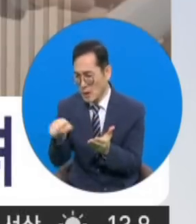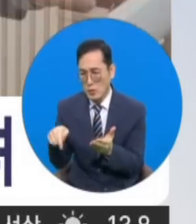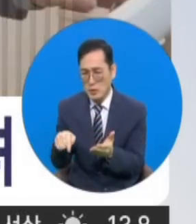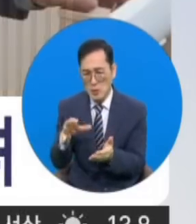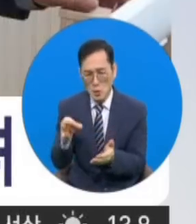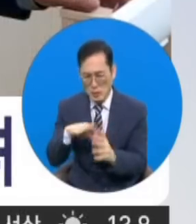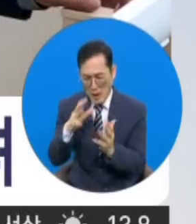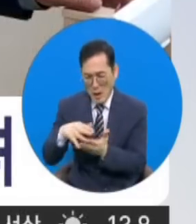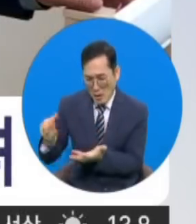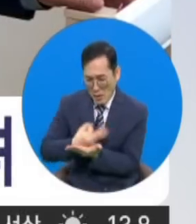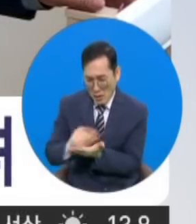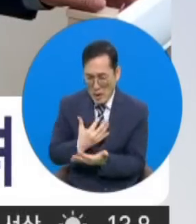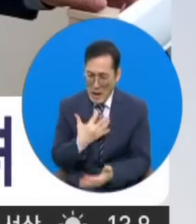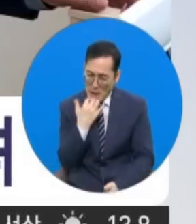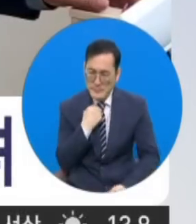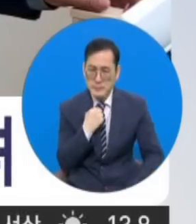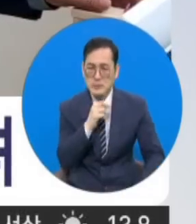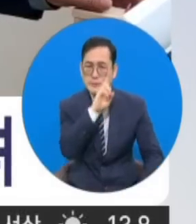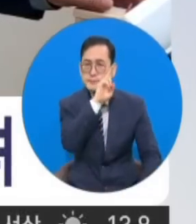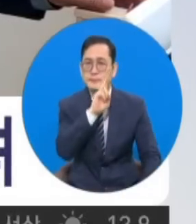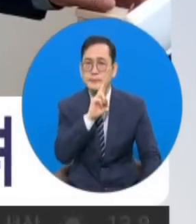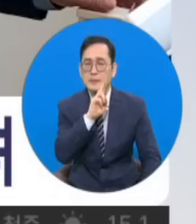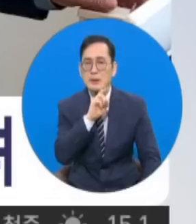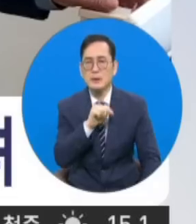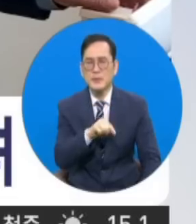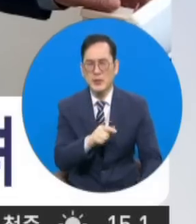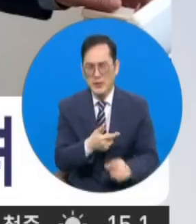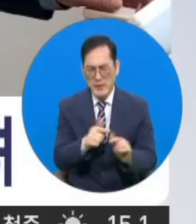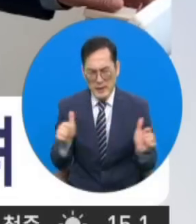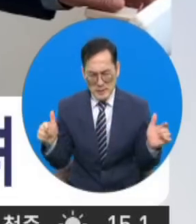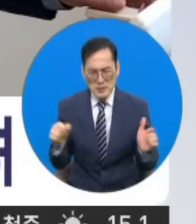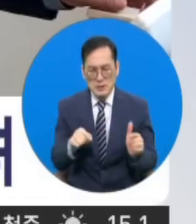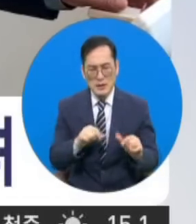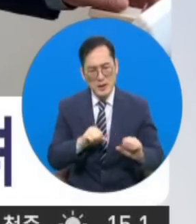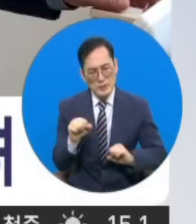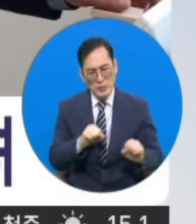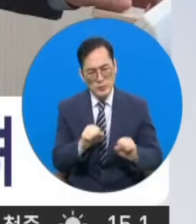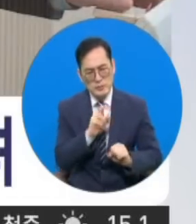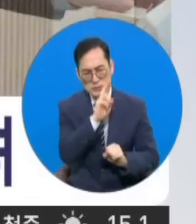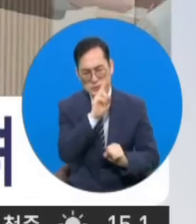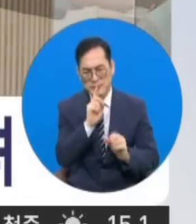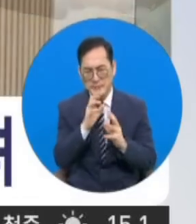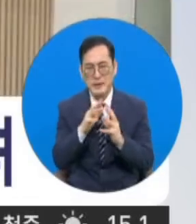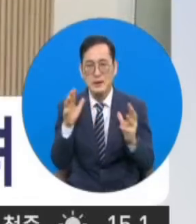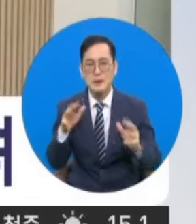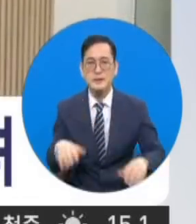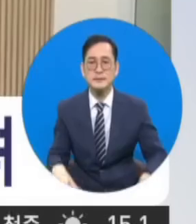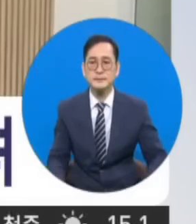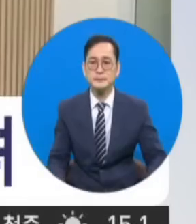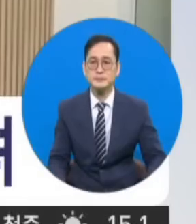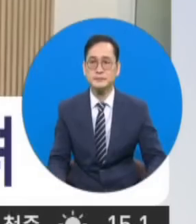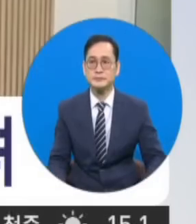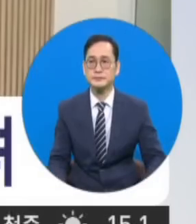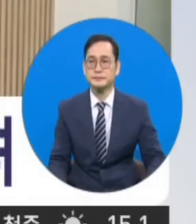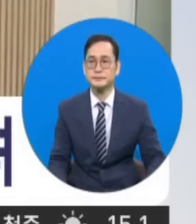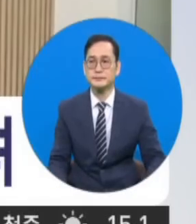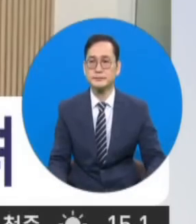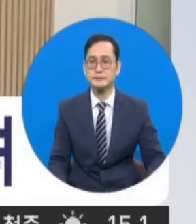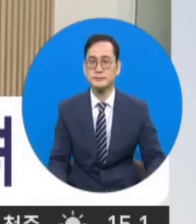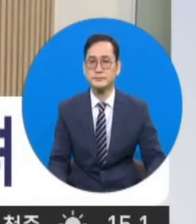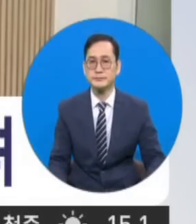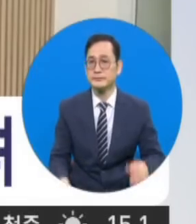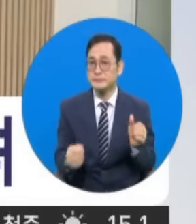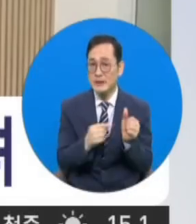정말 바라는 건 뭔지 여전히 정치권의 영향을 행사하고 내 주변에 여러 정치인들이 와서 나의 말이